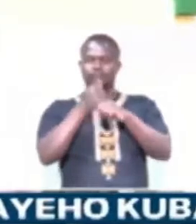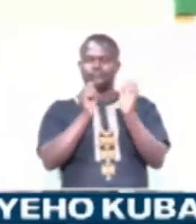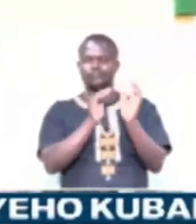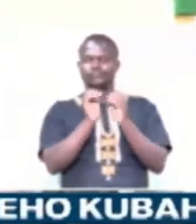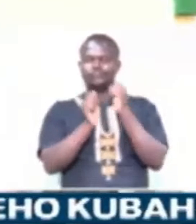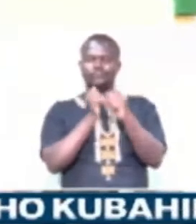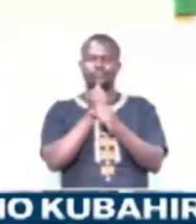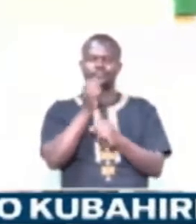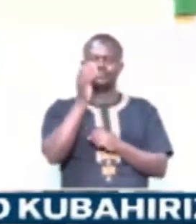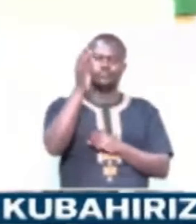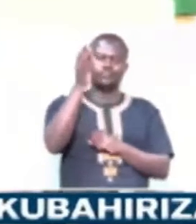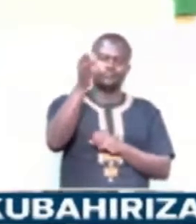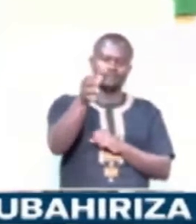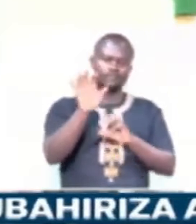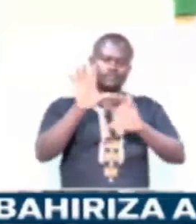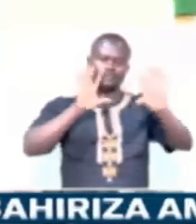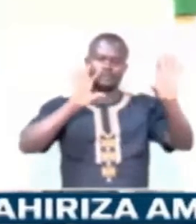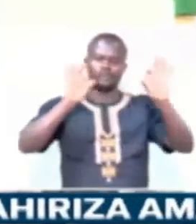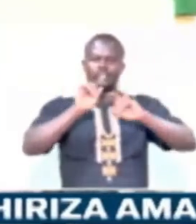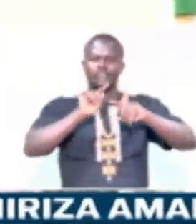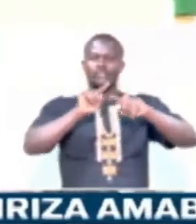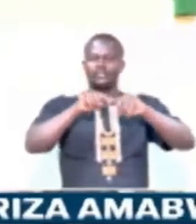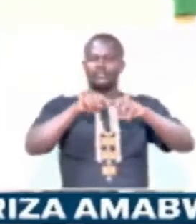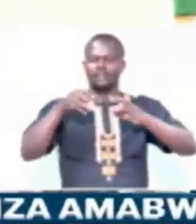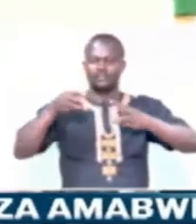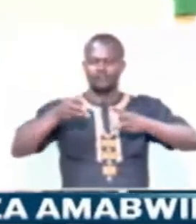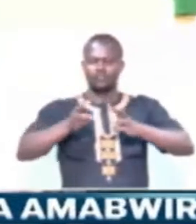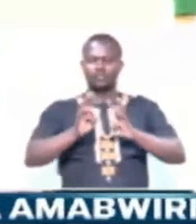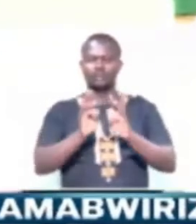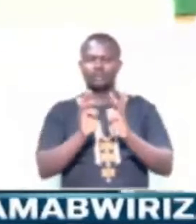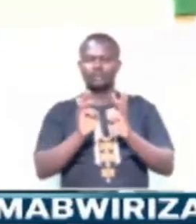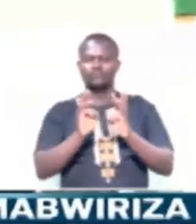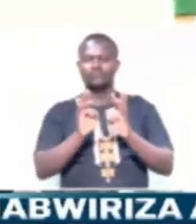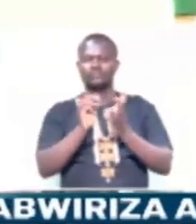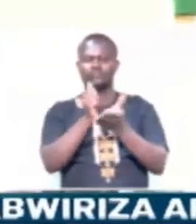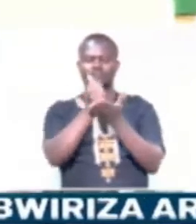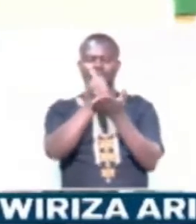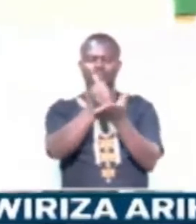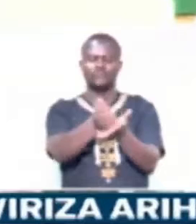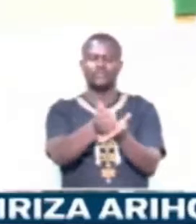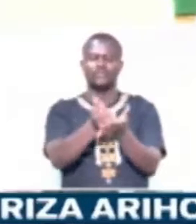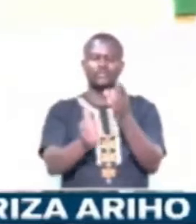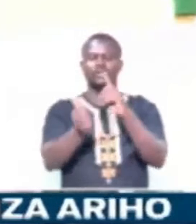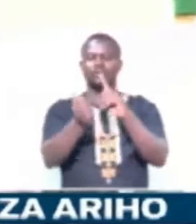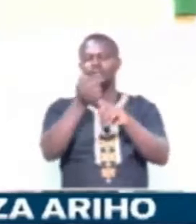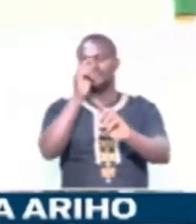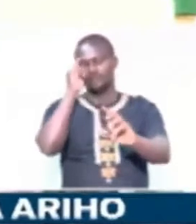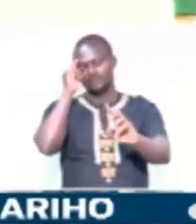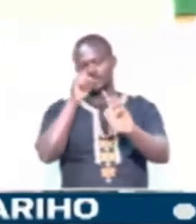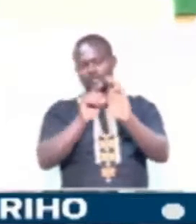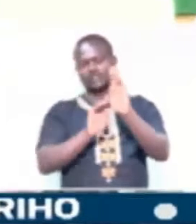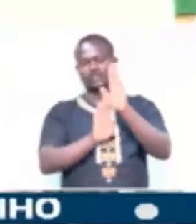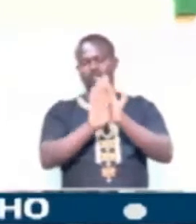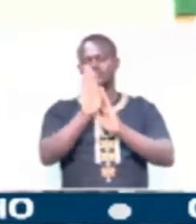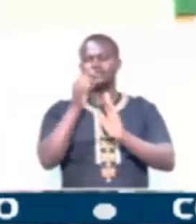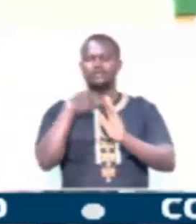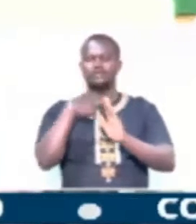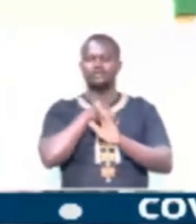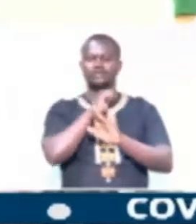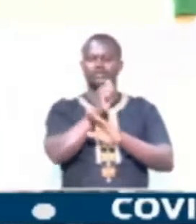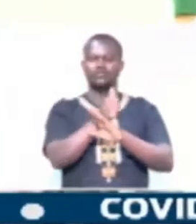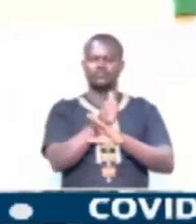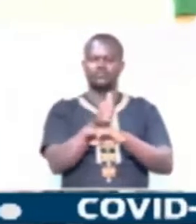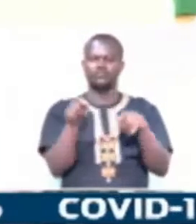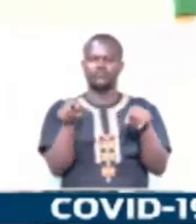utaha zaturanyijwe hashingiwe ku buryo zifasha kugera ku ntego z'iterambere twihaye